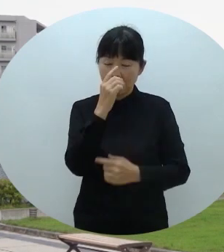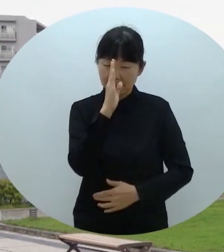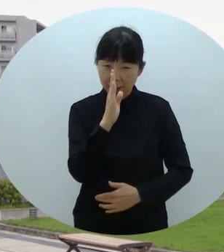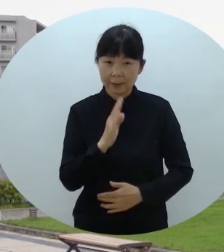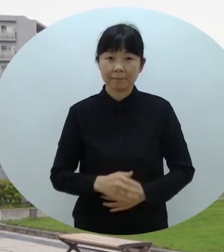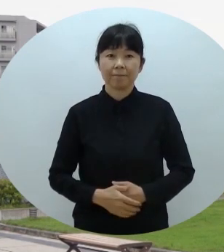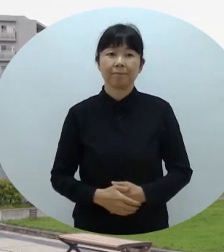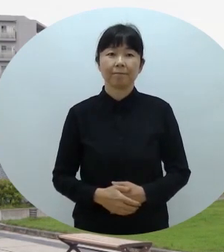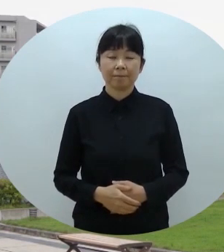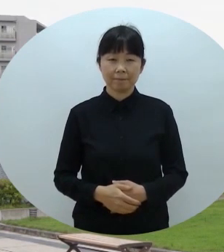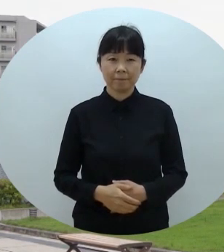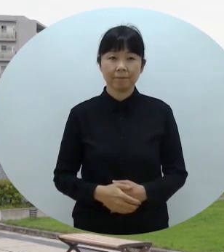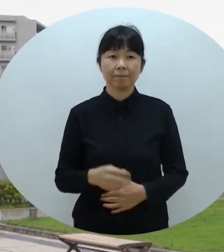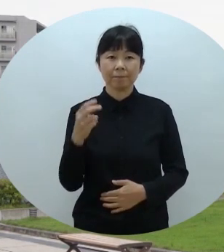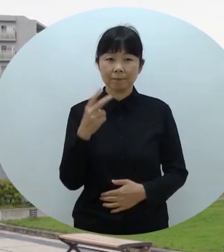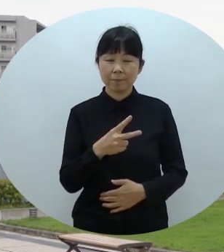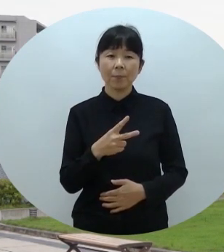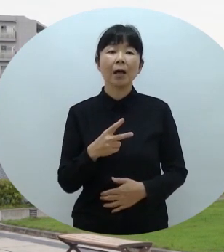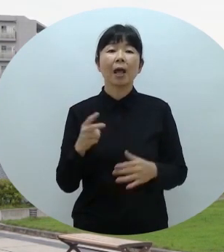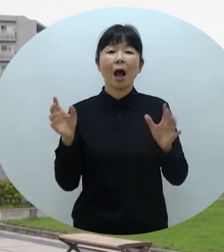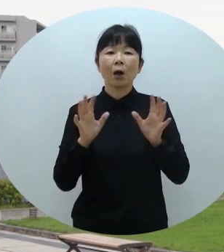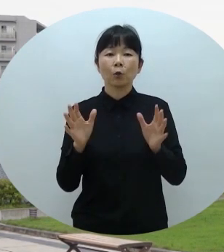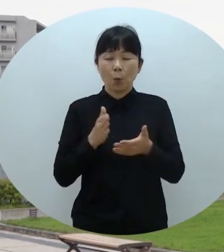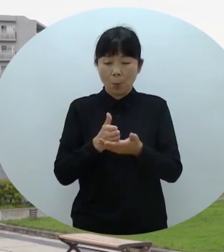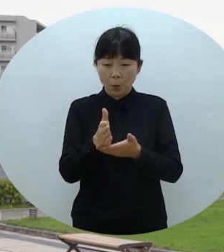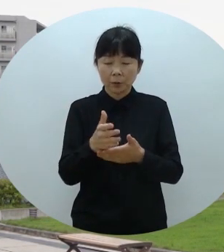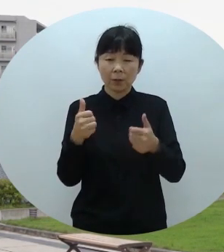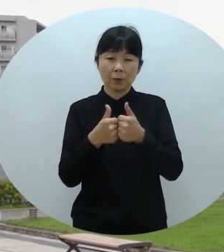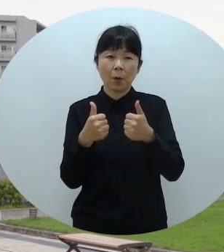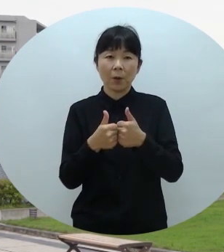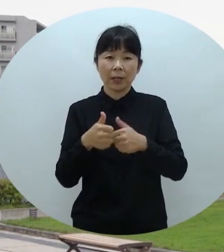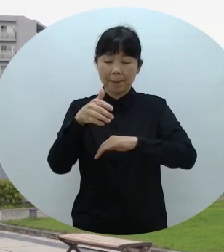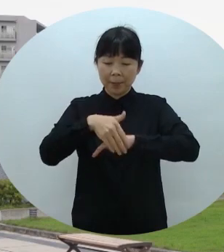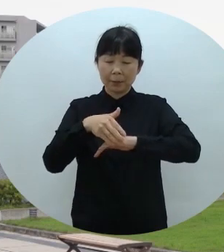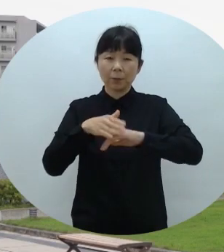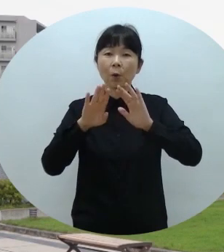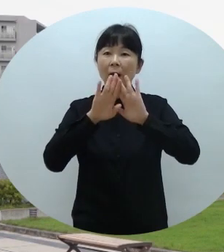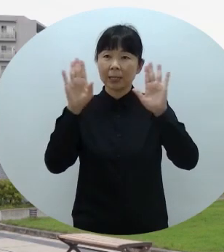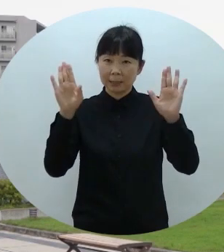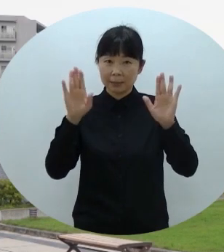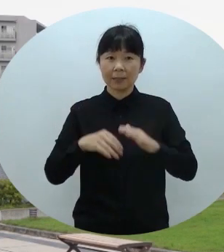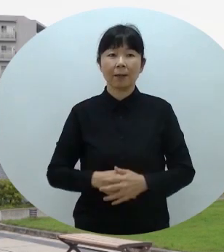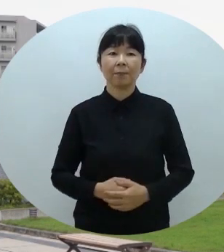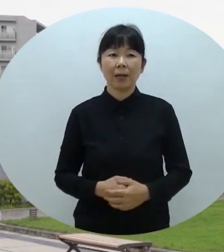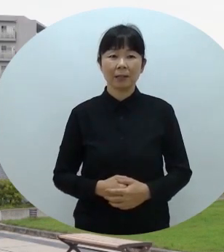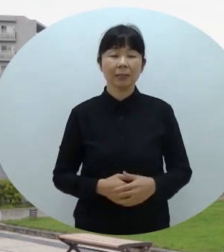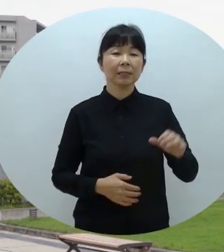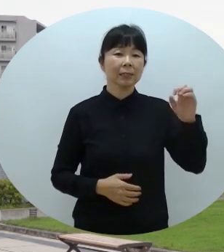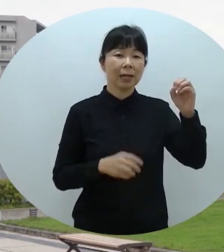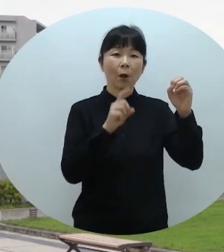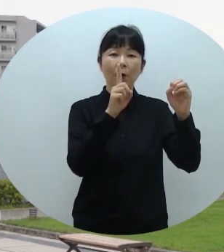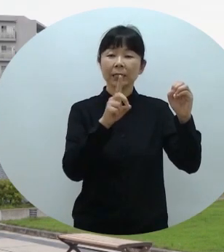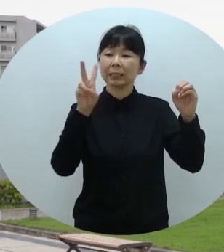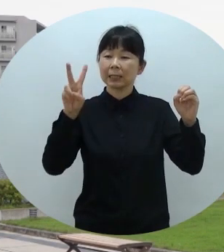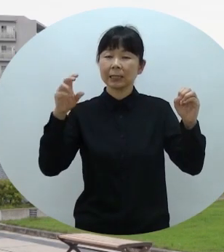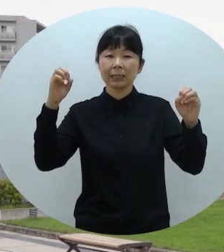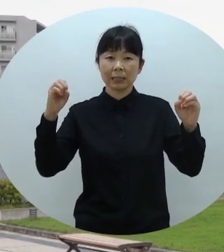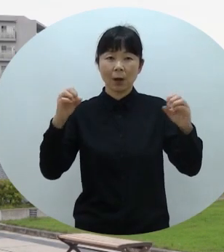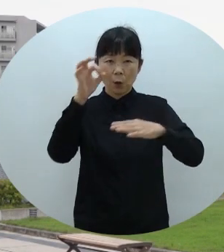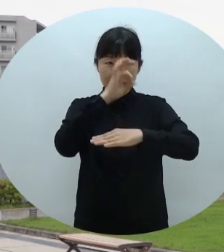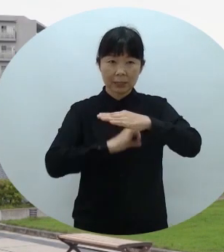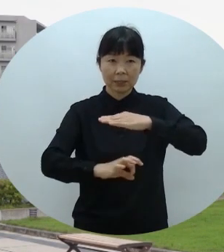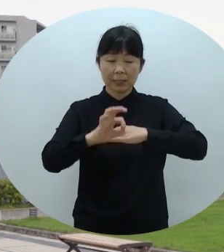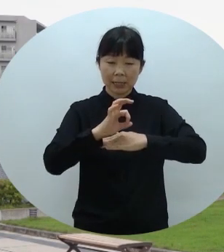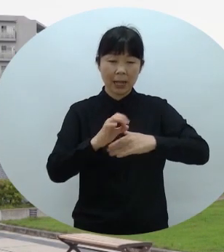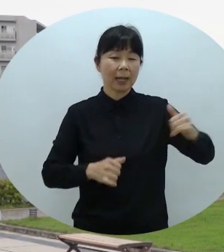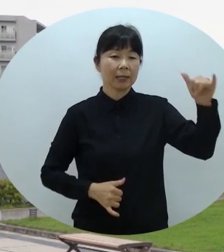ください。また子ども向けの相談窓口も開設しています。フリーダイヤルで24時間